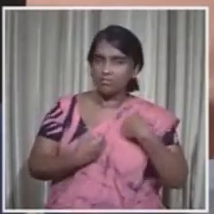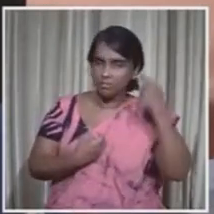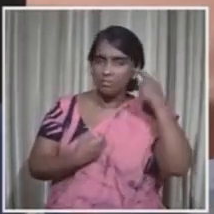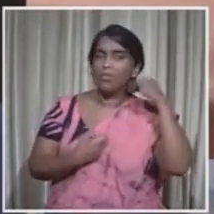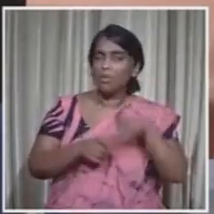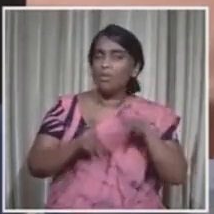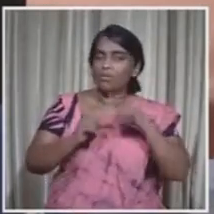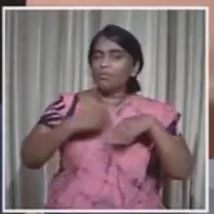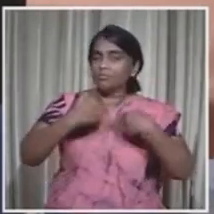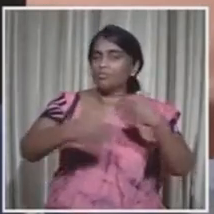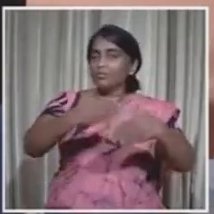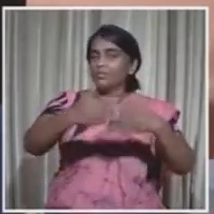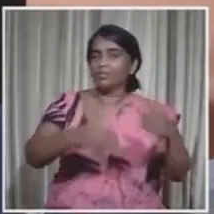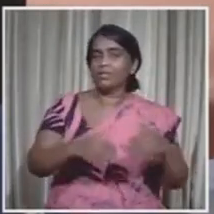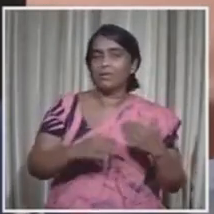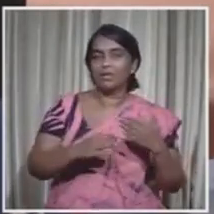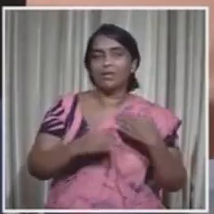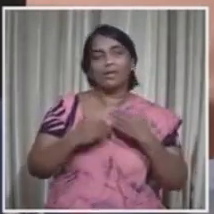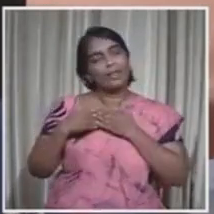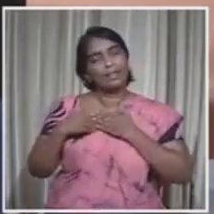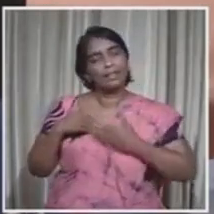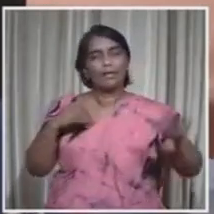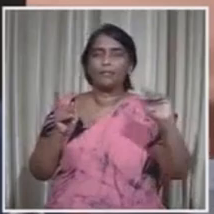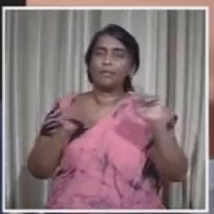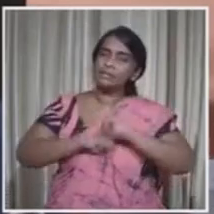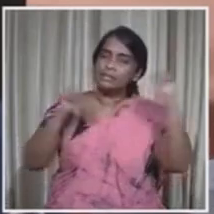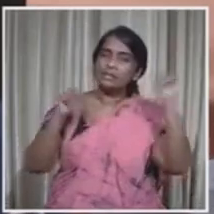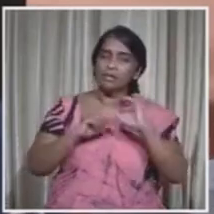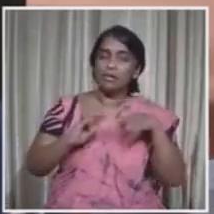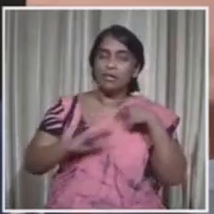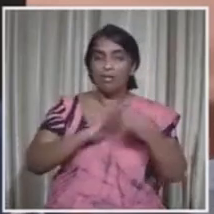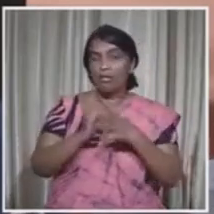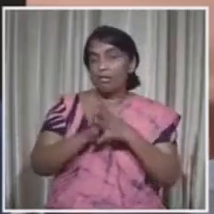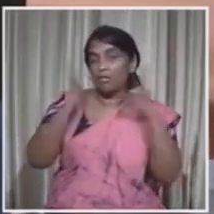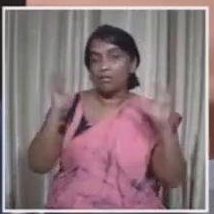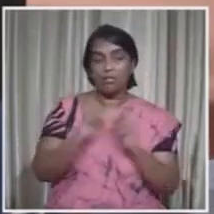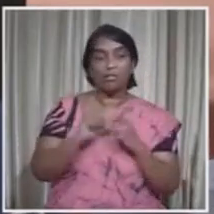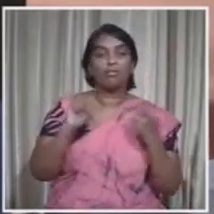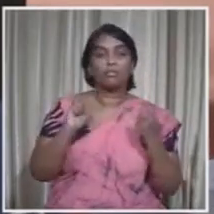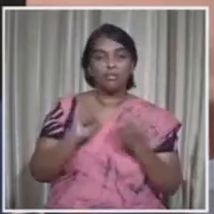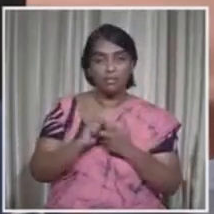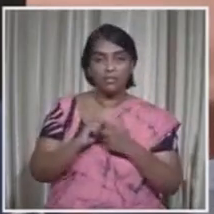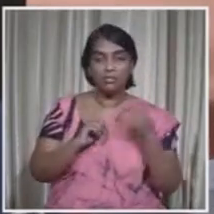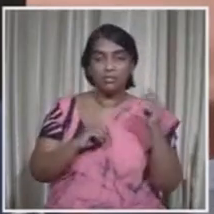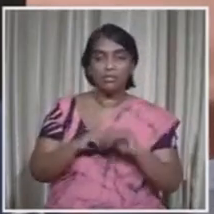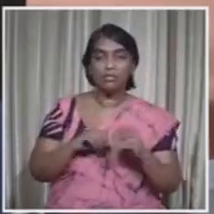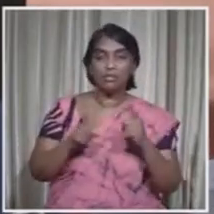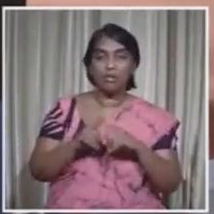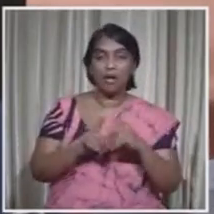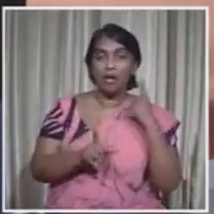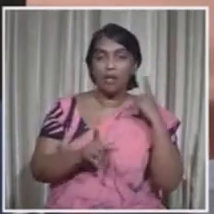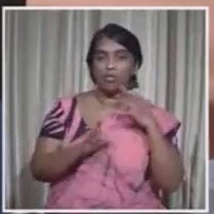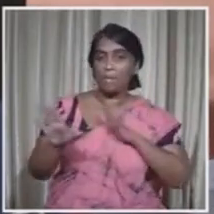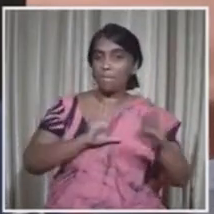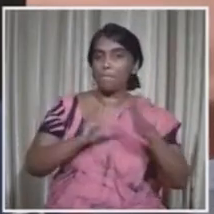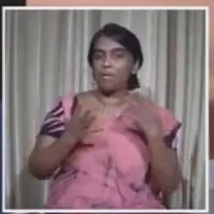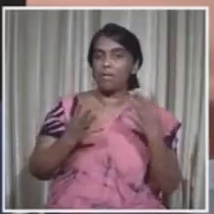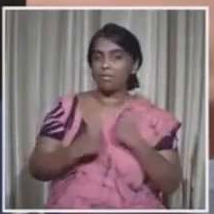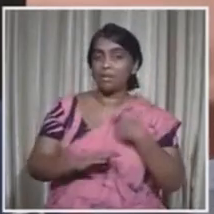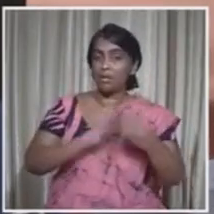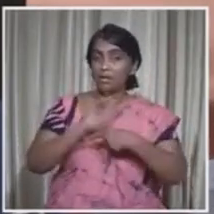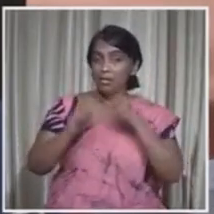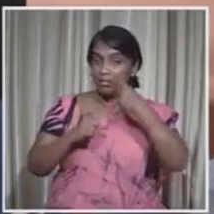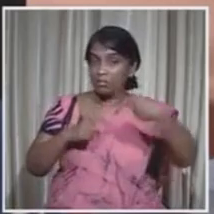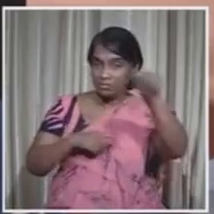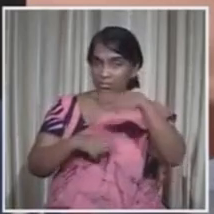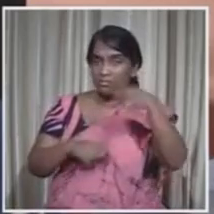මෙහෙම ගිහිල්ලා එක්කෝ දිගට වදින්න එහෙම නැත්නම් මේ රටේ ලොකු කලහෝලයක් වෙලා ඊට පස්සේ මිලිටරි එක දාන්න. ඒ රටේ ජනතාවත් මතක